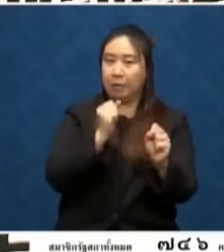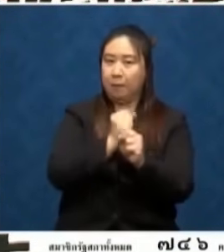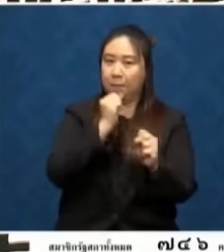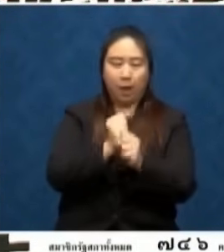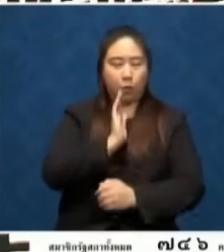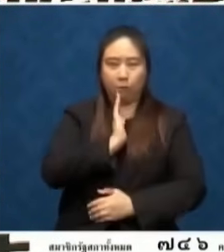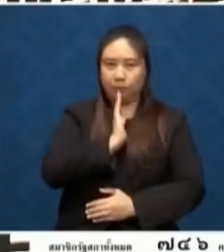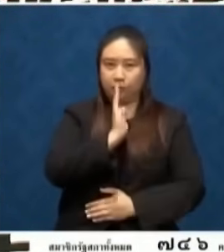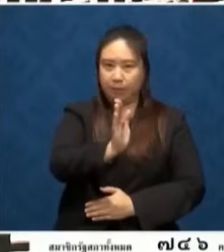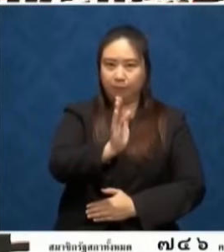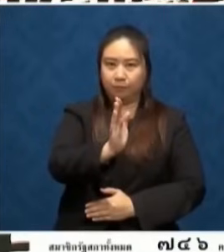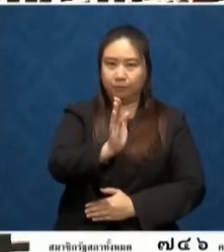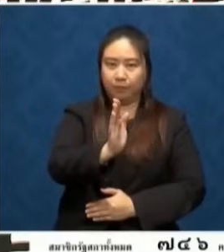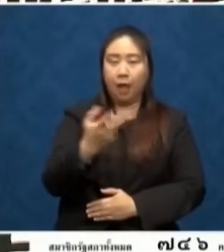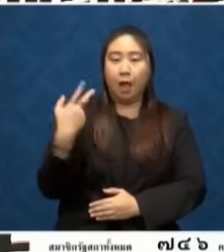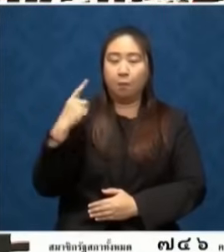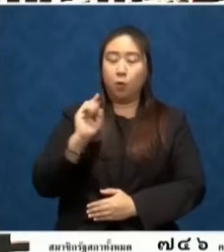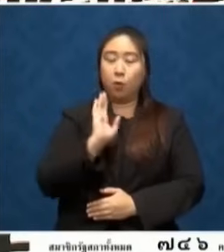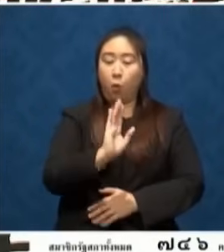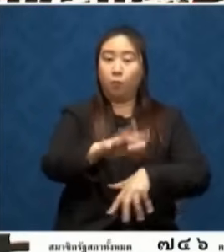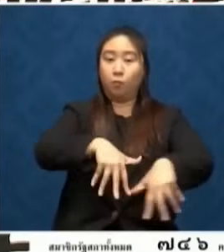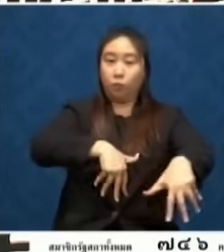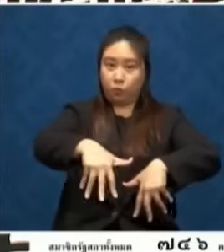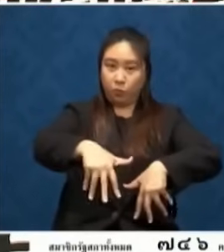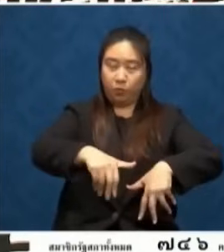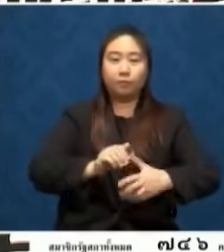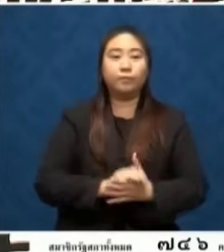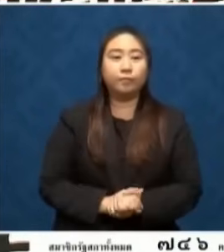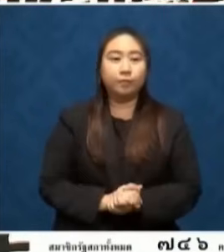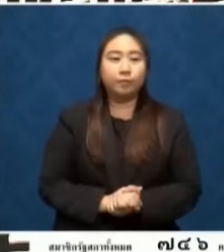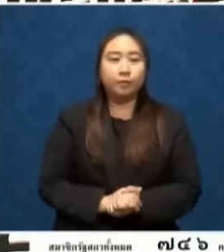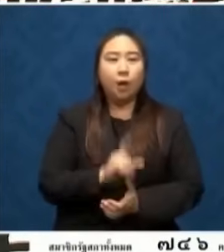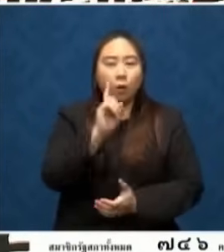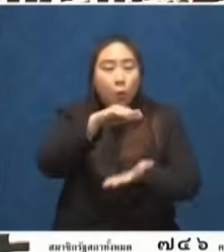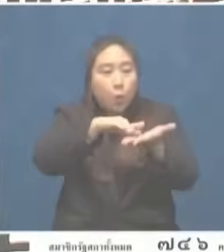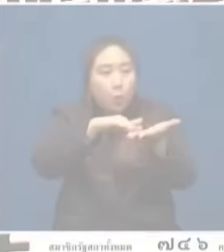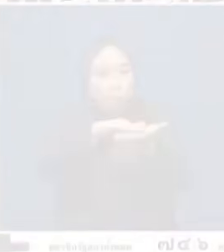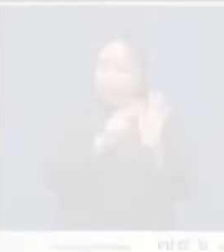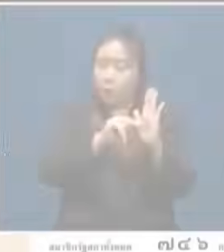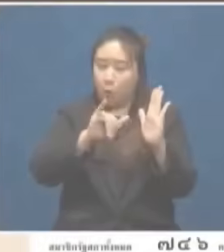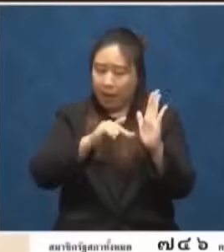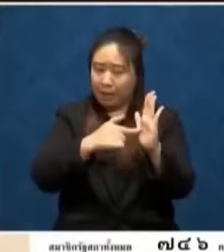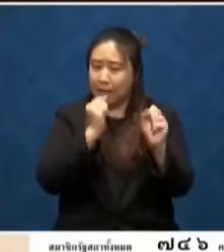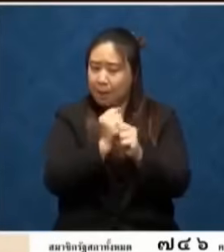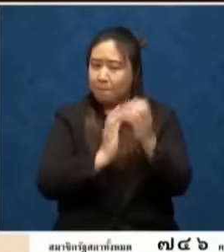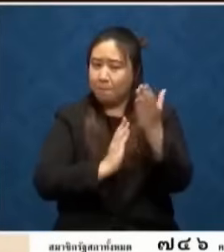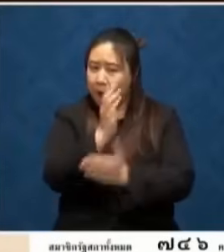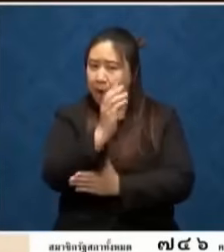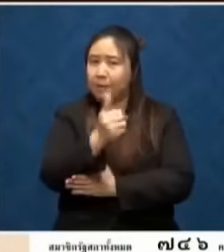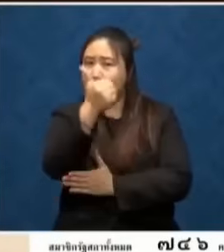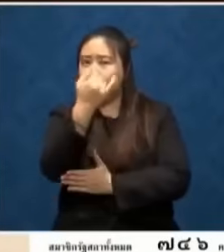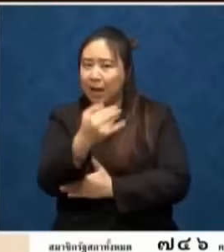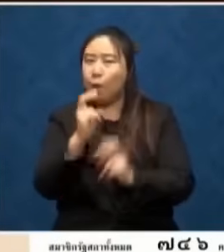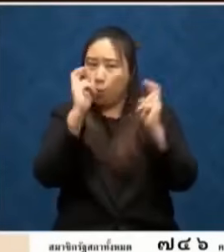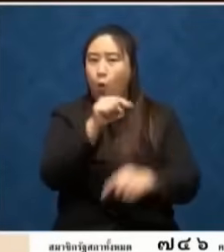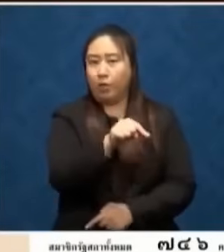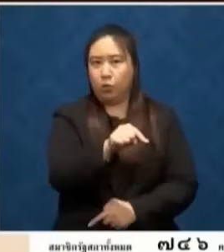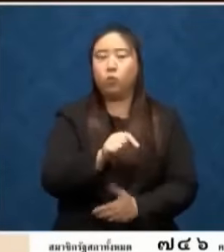ต ท่าน เพื่อประโยชน์ของส่วนรวม ต้องขออภัยท่าน ซึ่ง มีผู้ประท้วงข้างหน้าครับเดี๋ยวเชิญท่านจวนต่อครับ